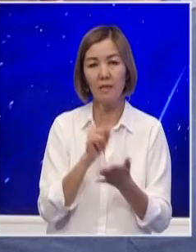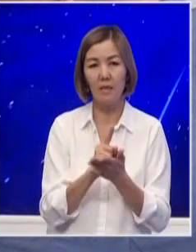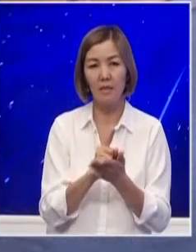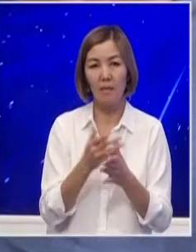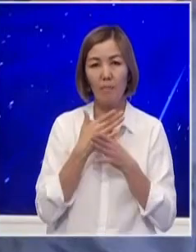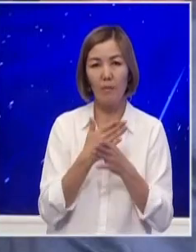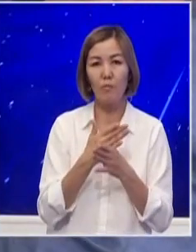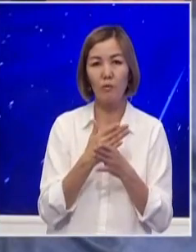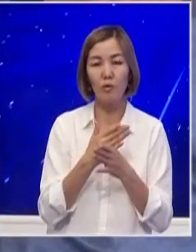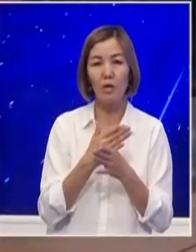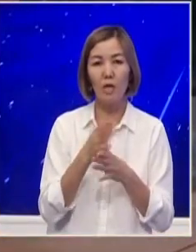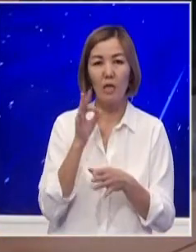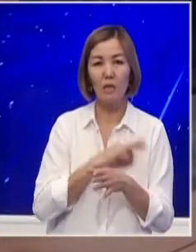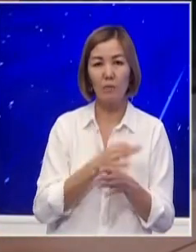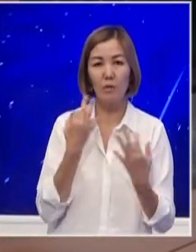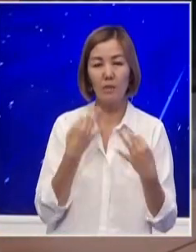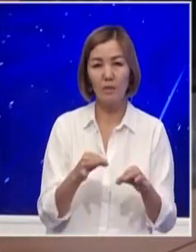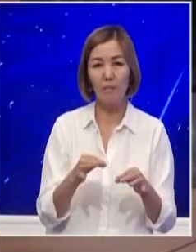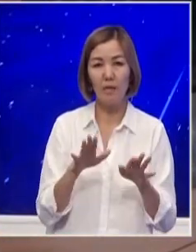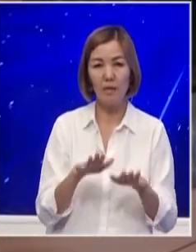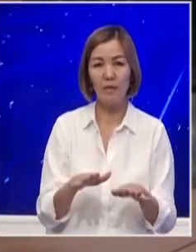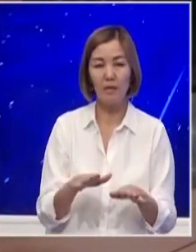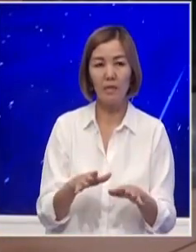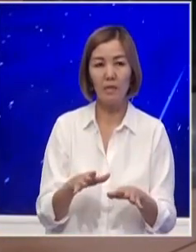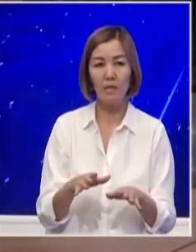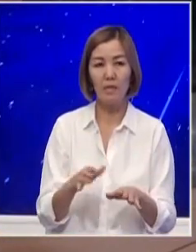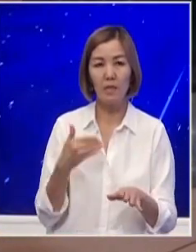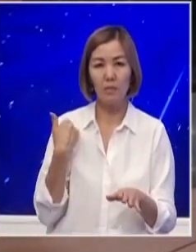помочь землевладельцам использовать земельные наделы с пользой.